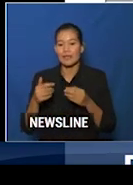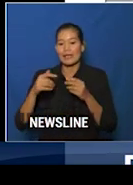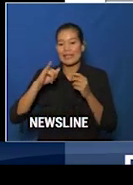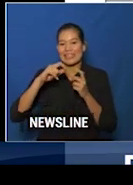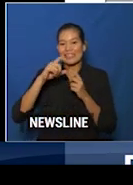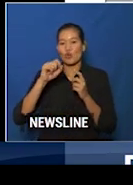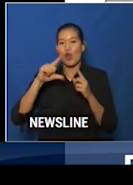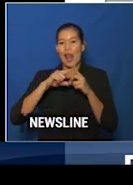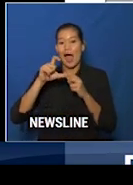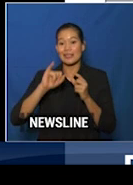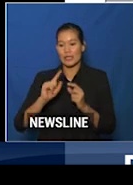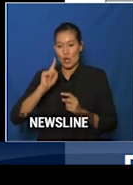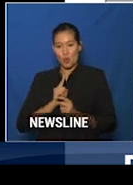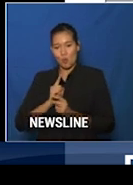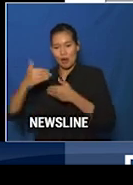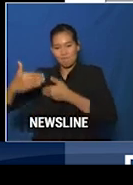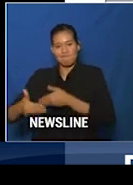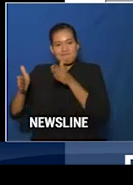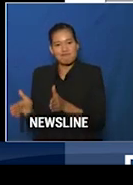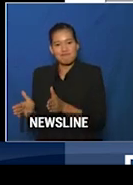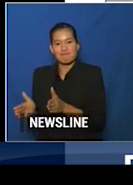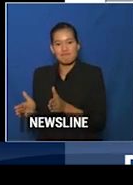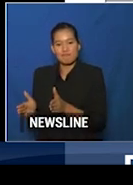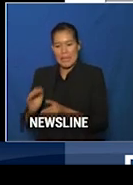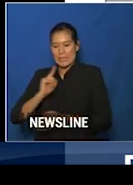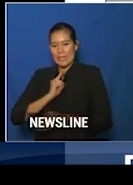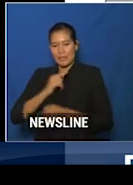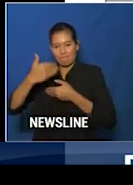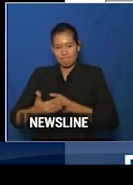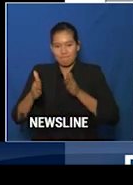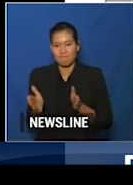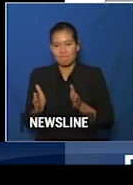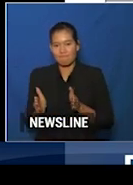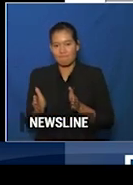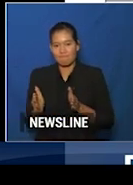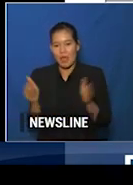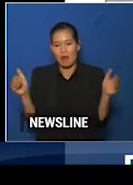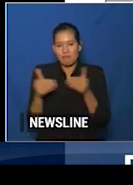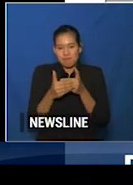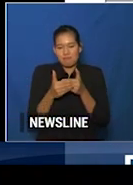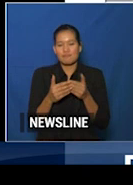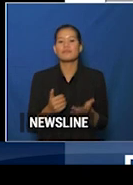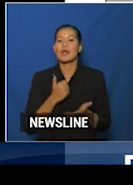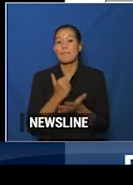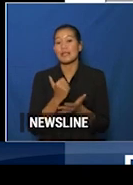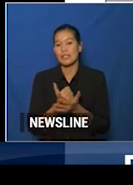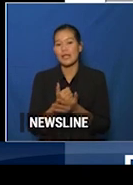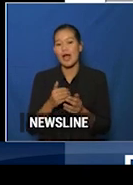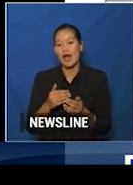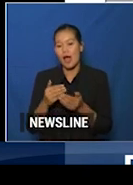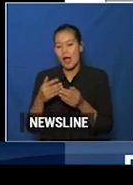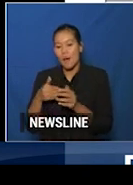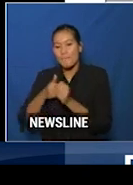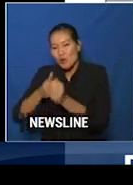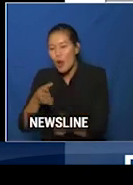dirumah atau self isolation tentunya akan ada panduan tentang ini artinya